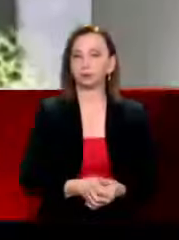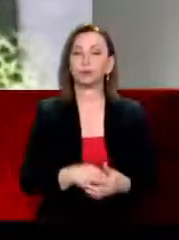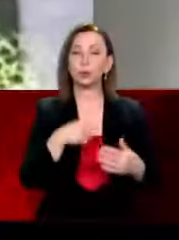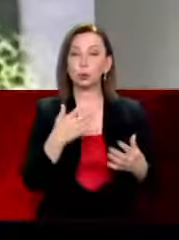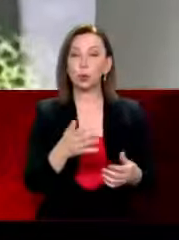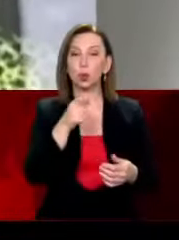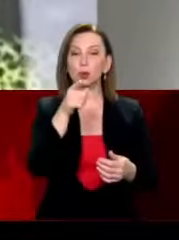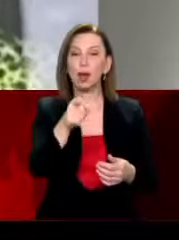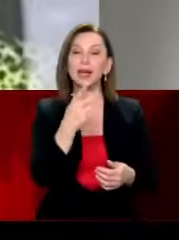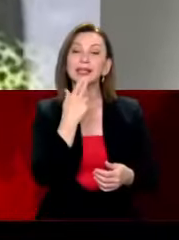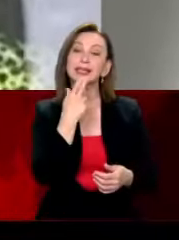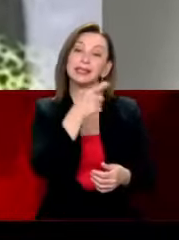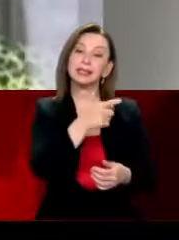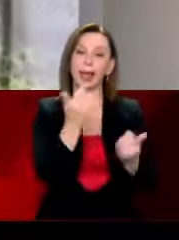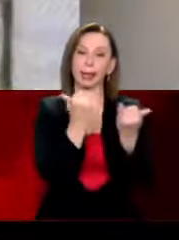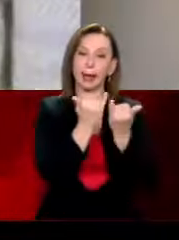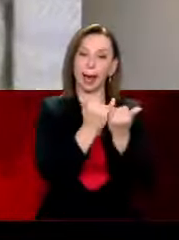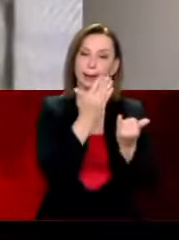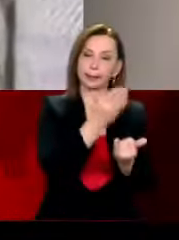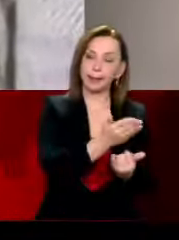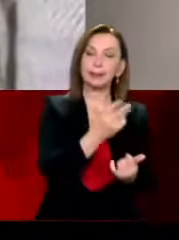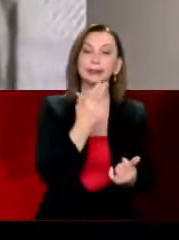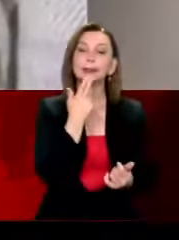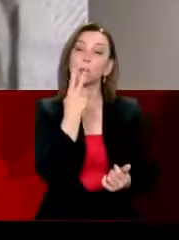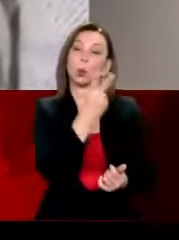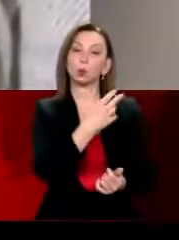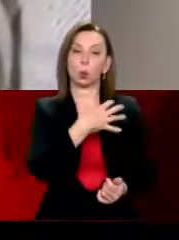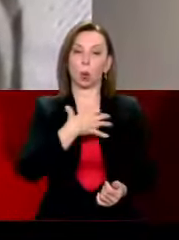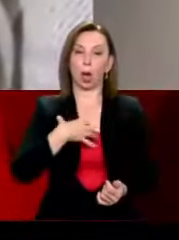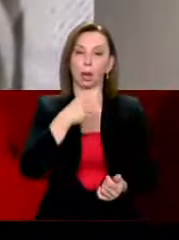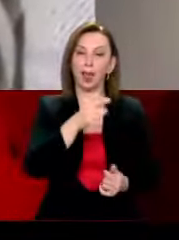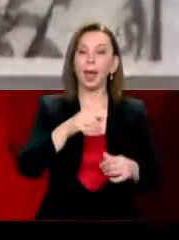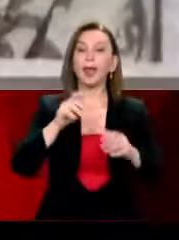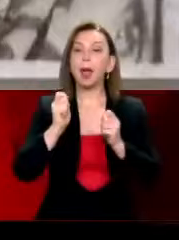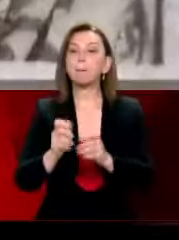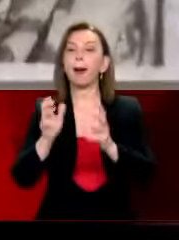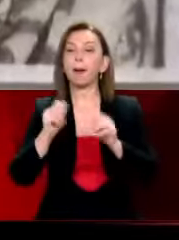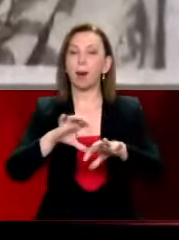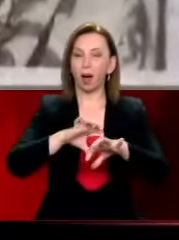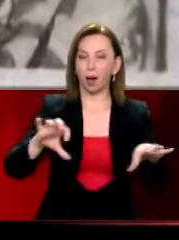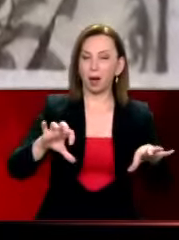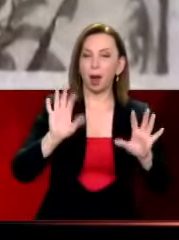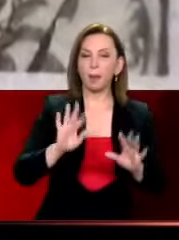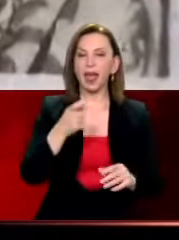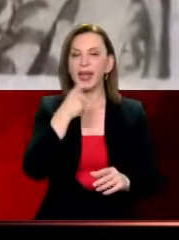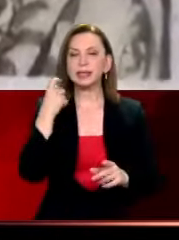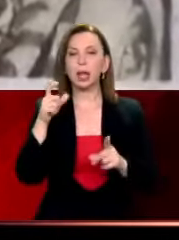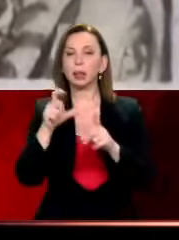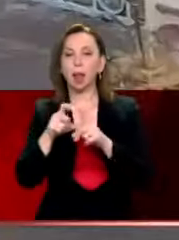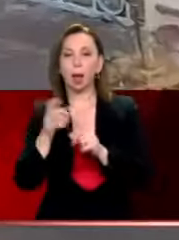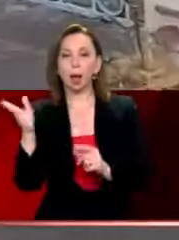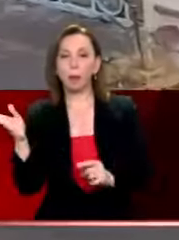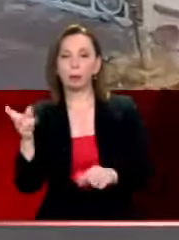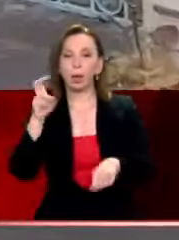Araya eski kayınbiraderi İbrahim Can ve kayınvalidesi Fatma Can girmek istedi. Ancak eski damatları onlara da